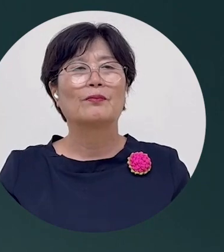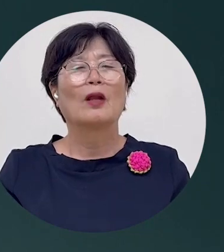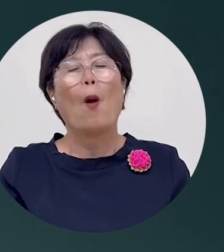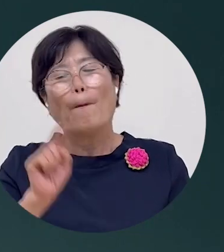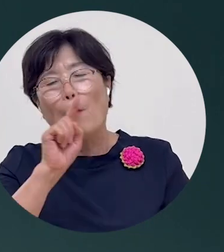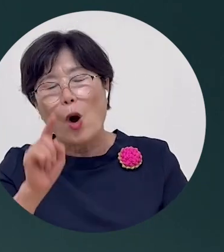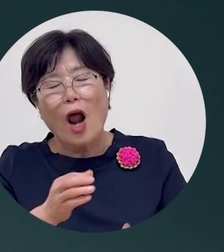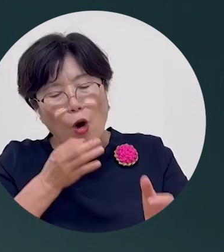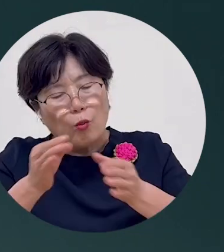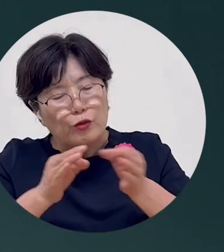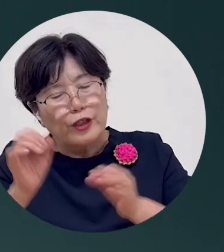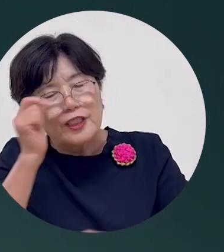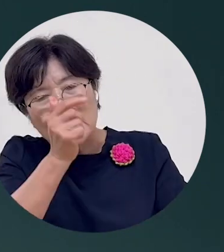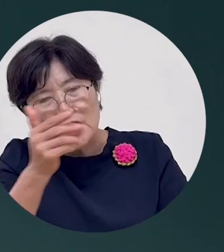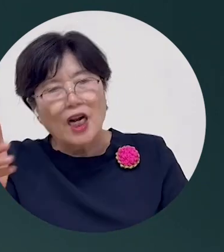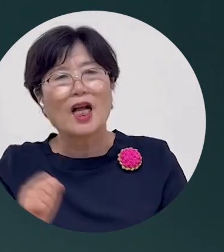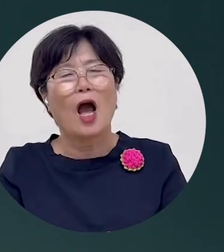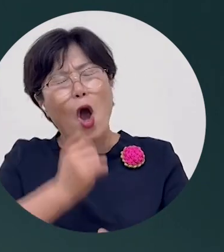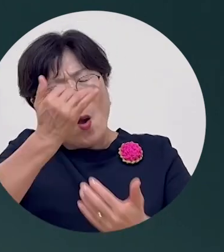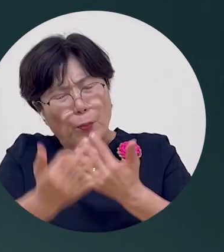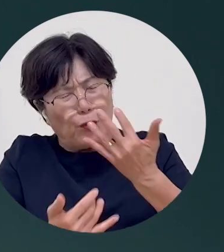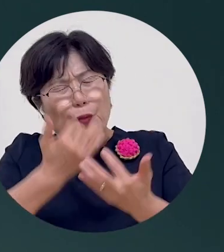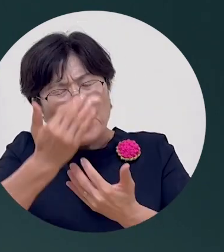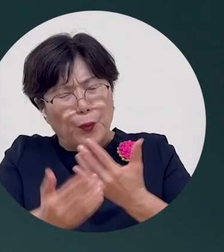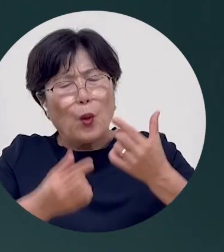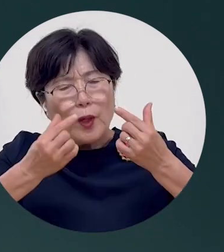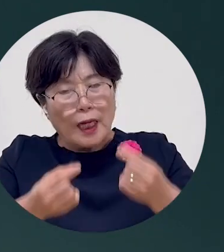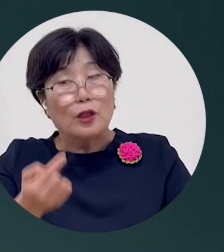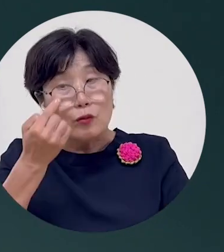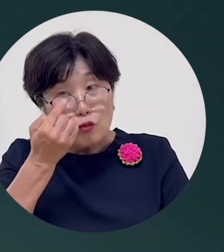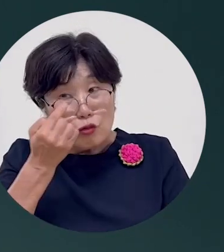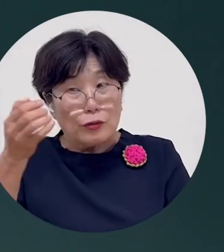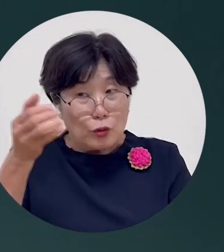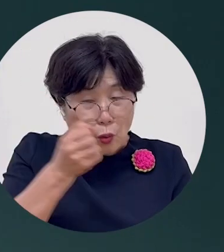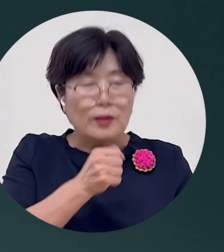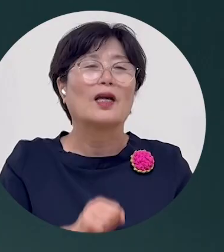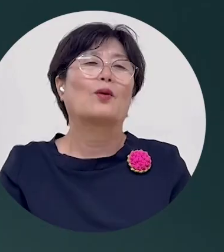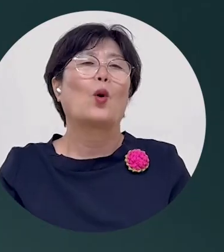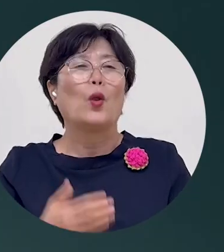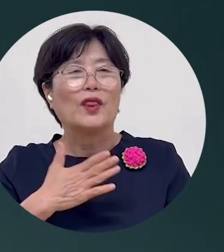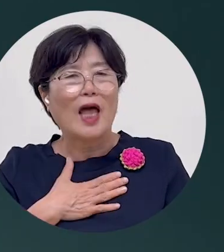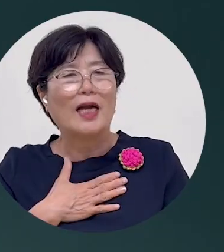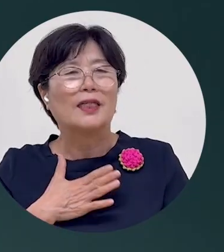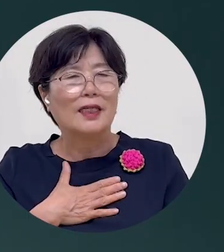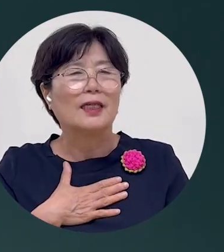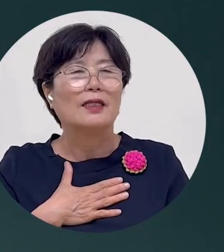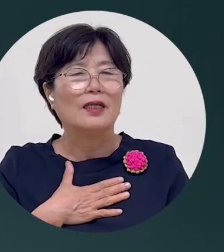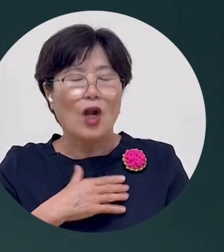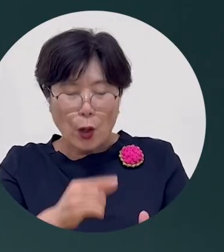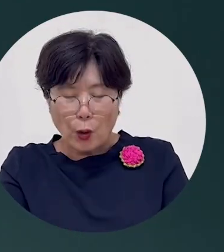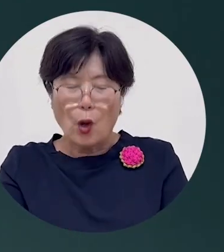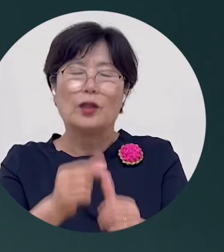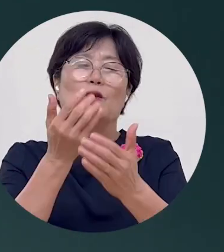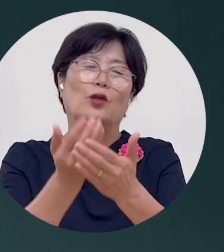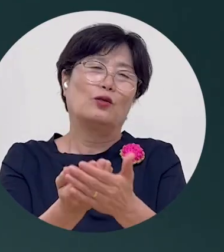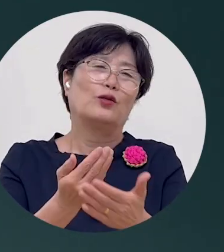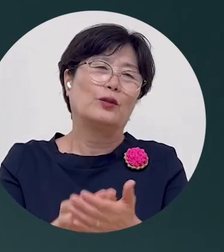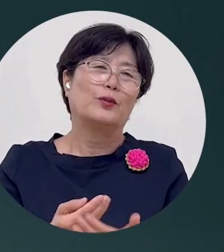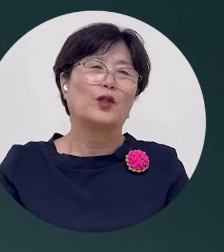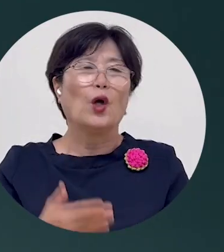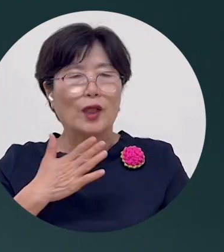뭐라고 부르짖었을까요? 불꽃 같은 눈동자로 나를